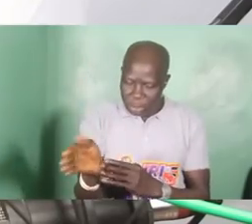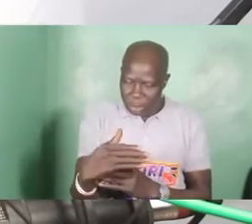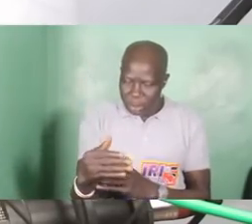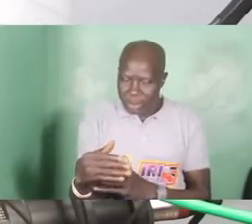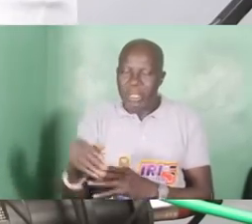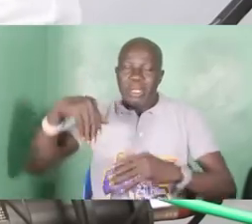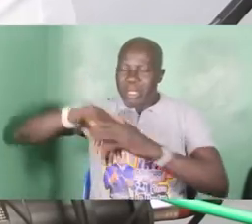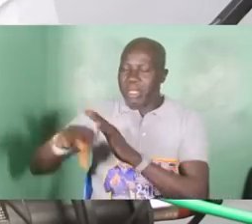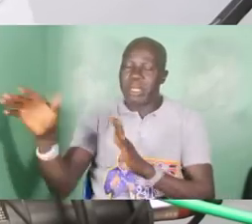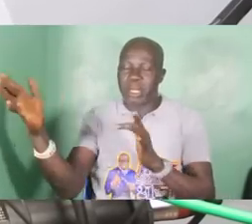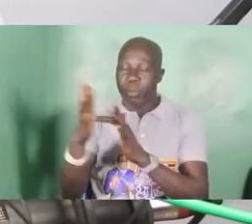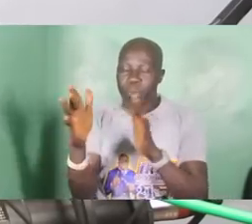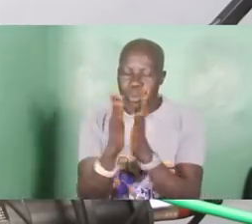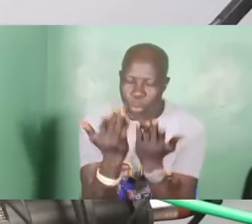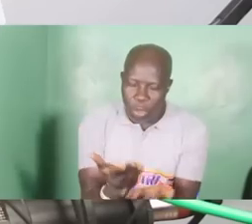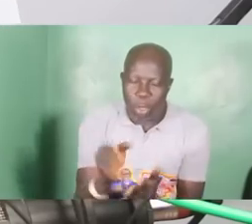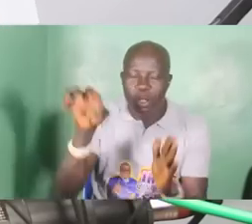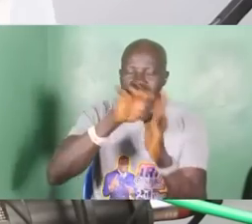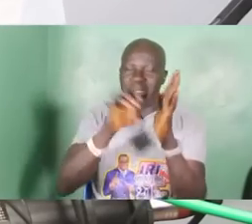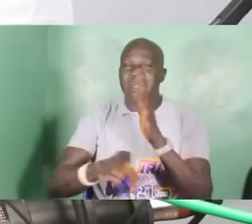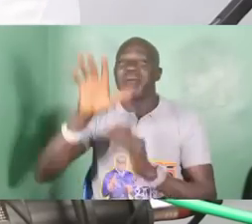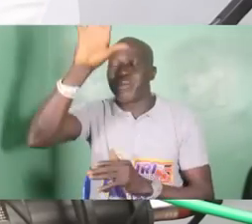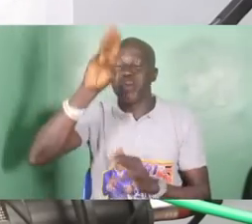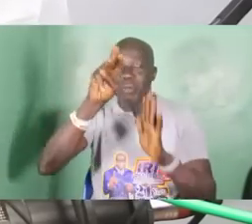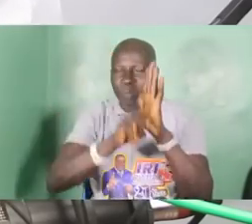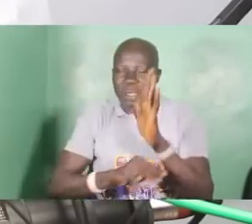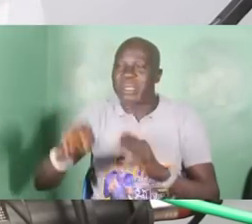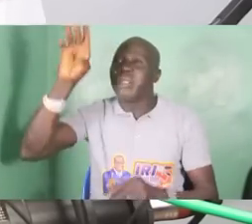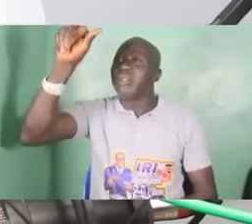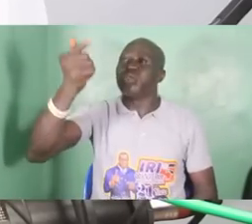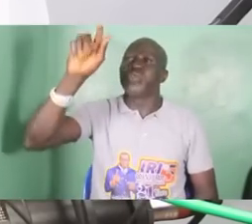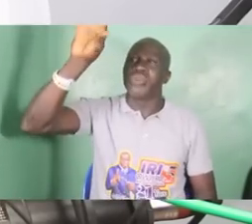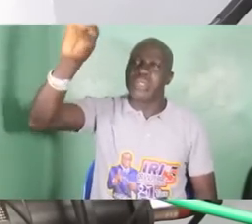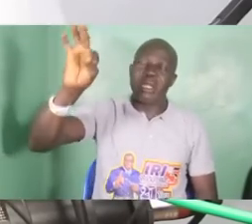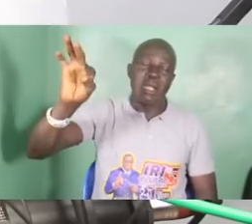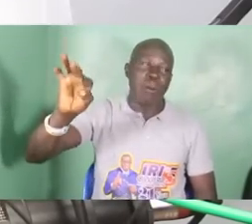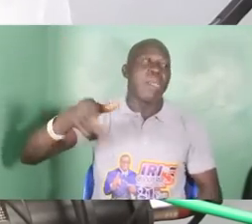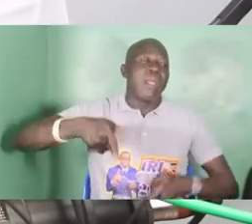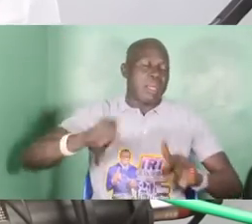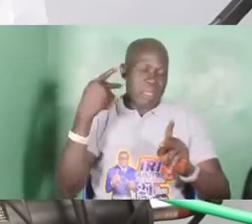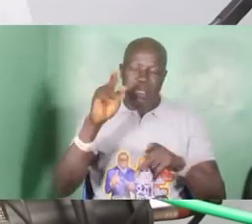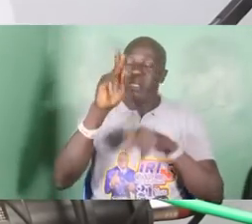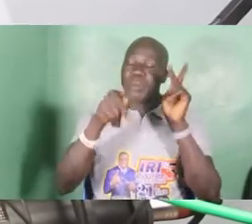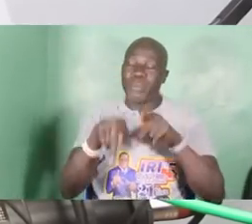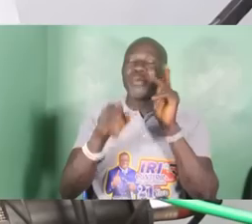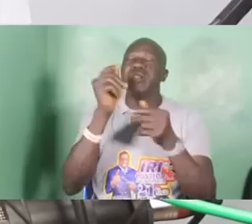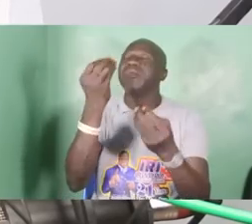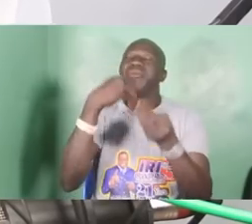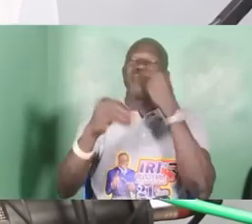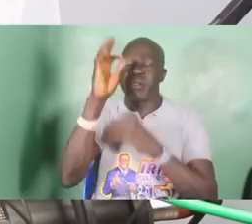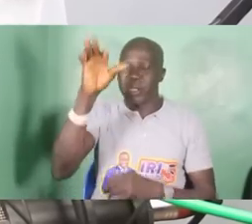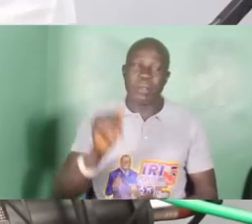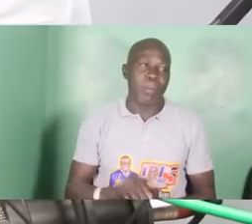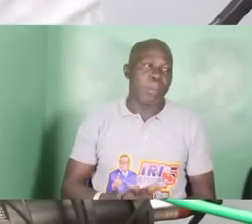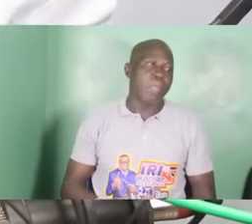But in the book of Matthew chapter 15 and verse 29 ẹja wo àwọn èèyàn tó tó bọ́ ń bẹ̀